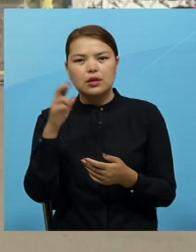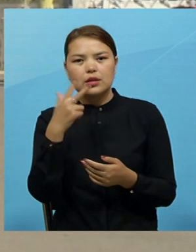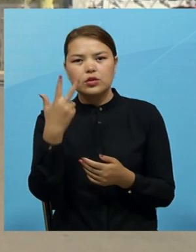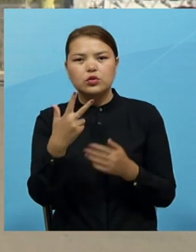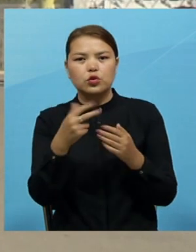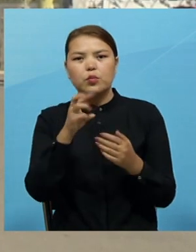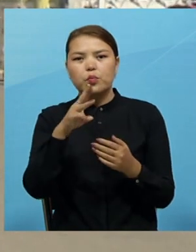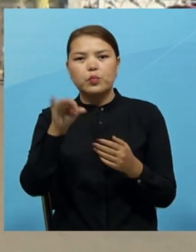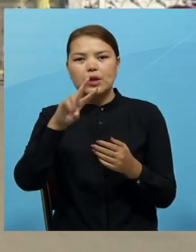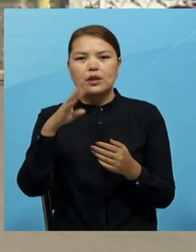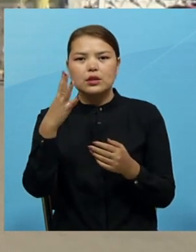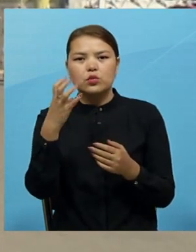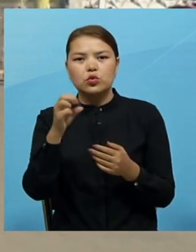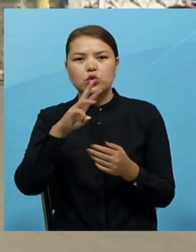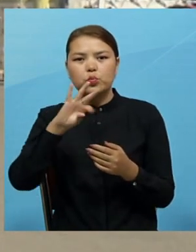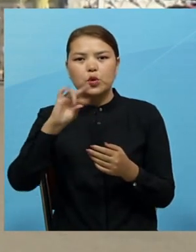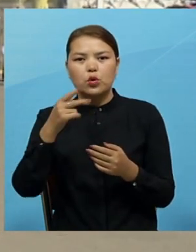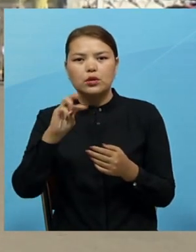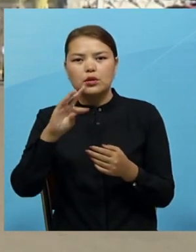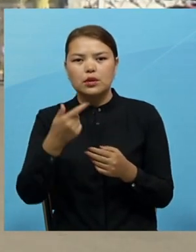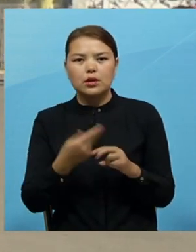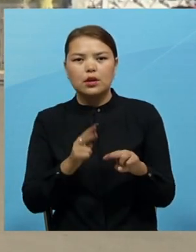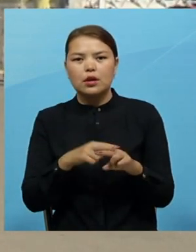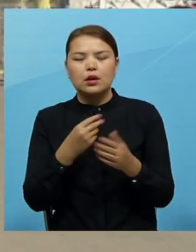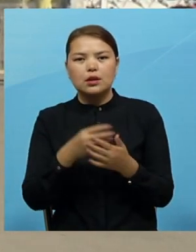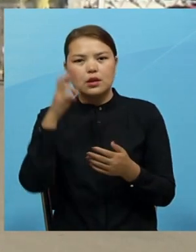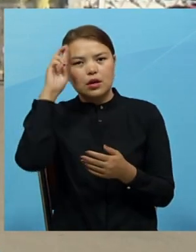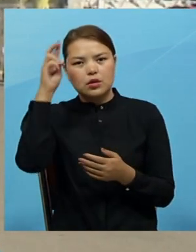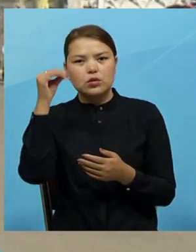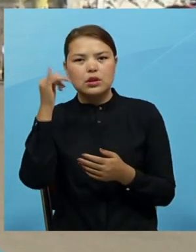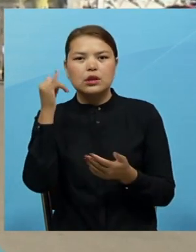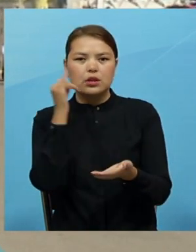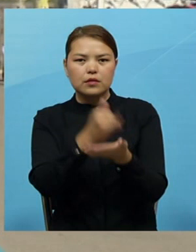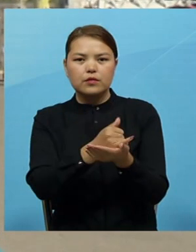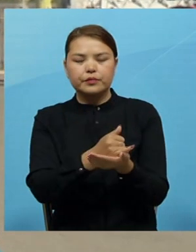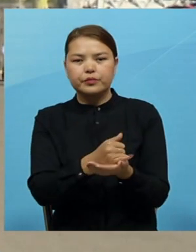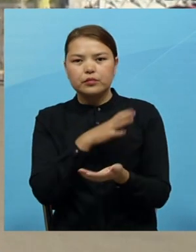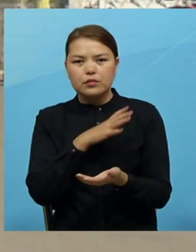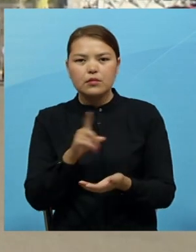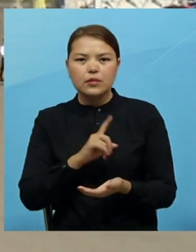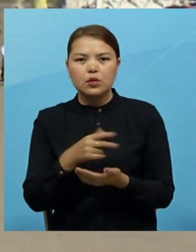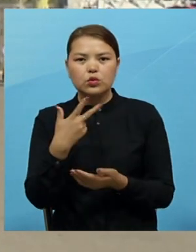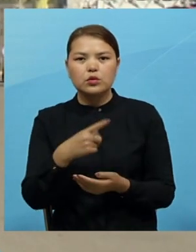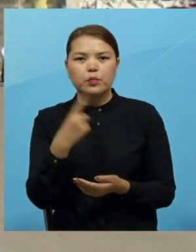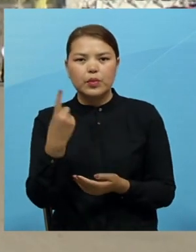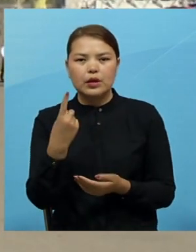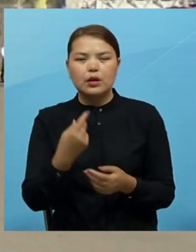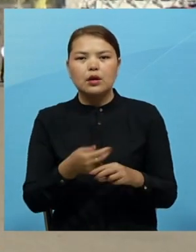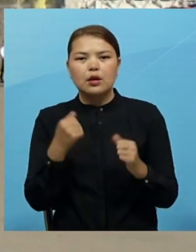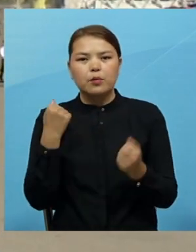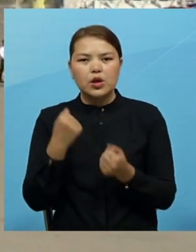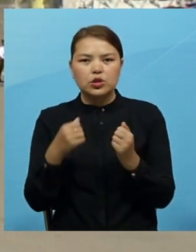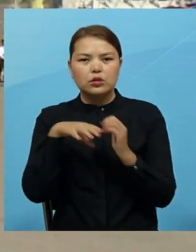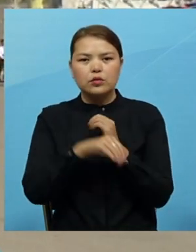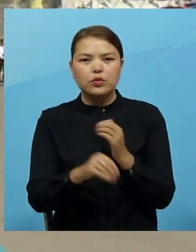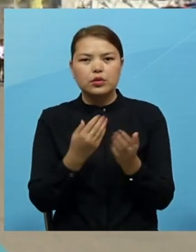бюджеттен 3 миллиард 400 миллион теңге астам қаражат қарастырылған болатын. Бұл 31 техниканың